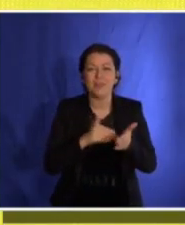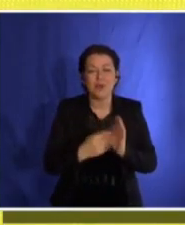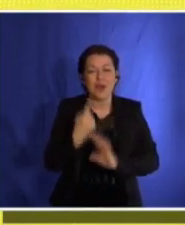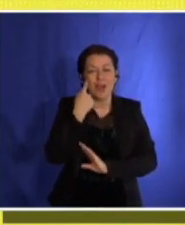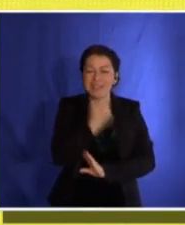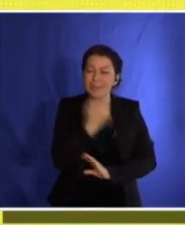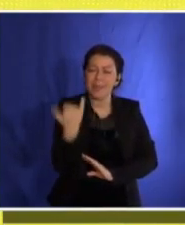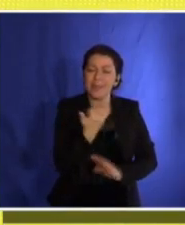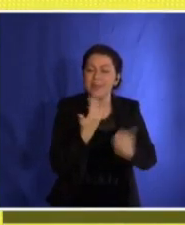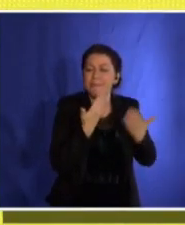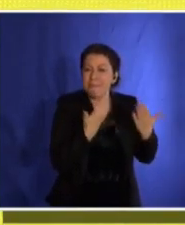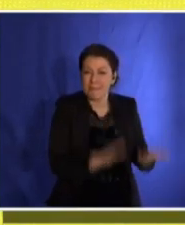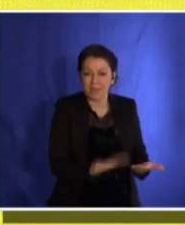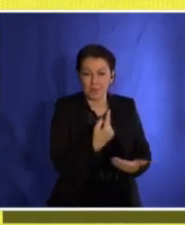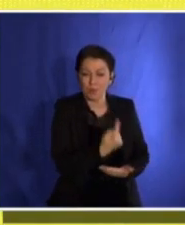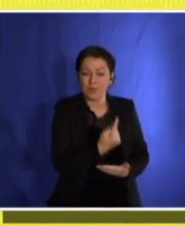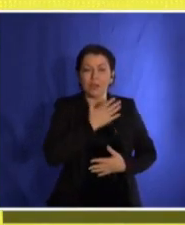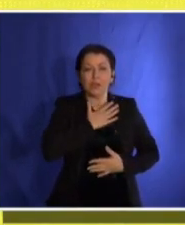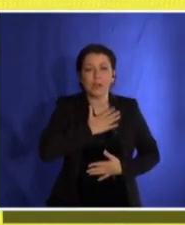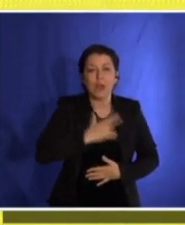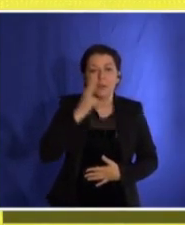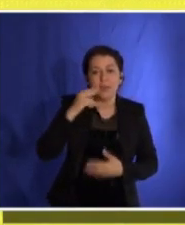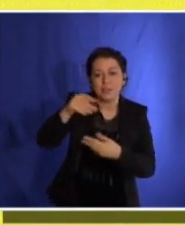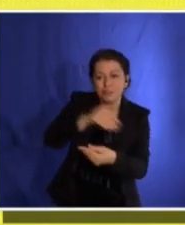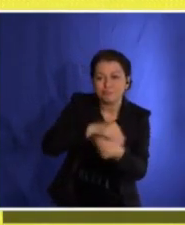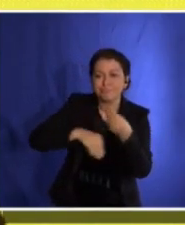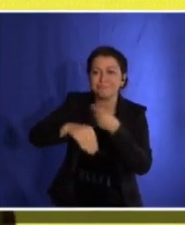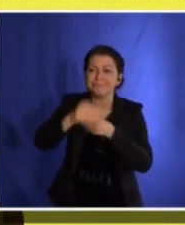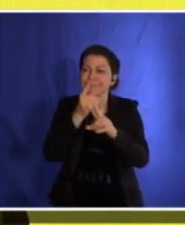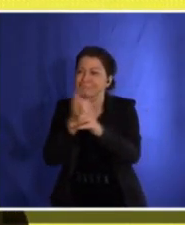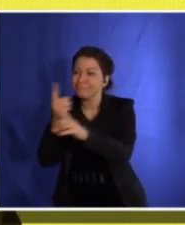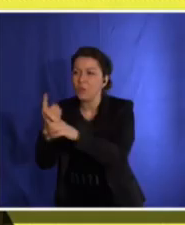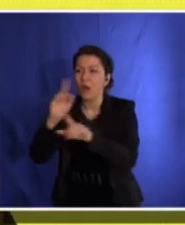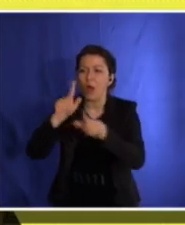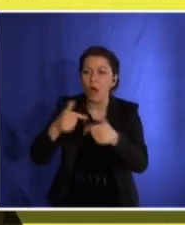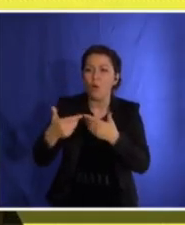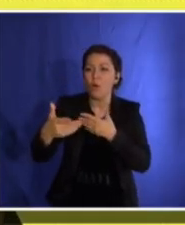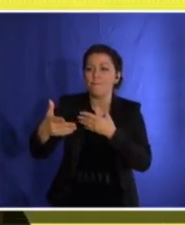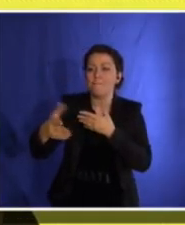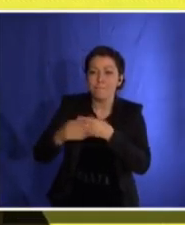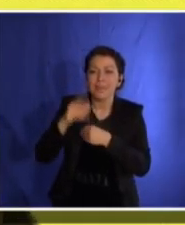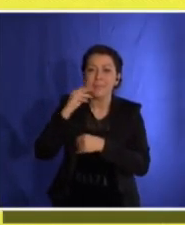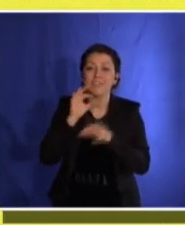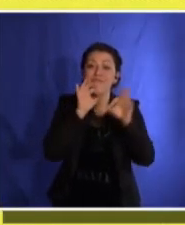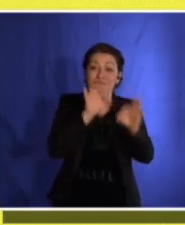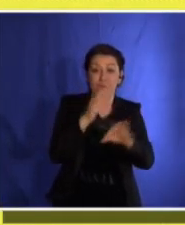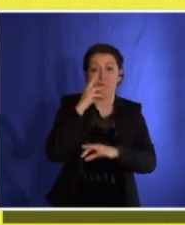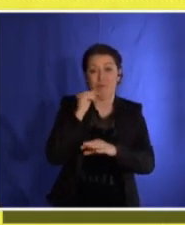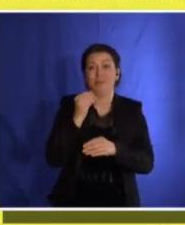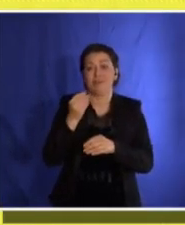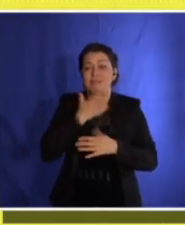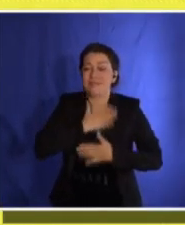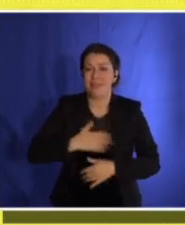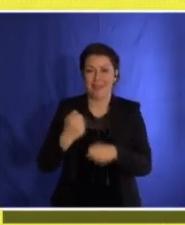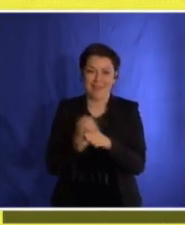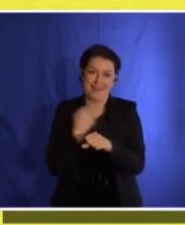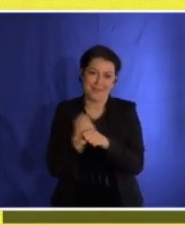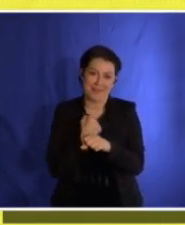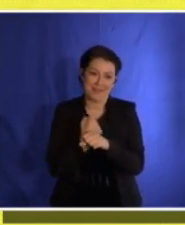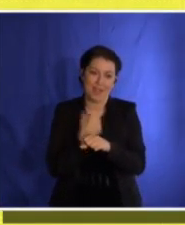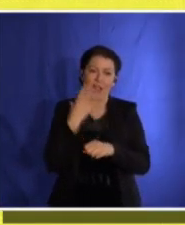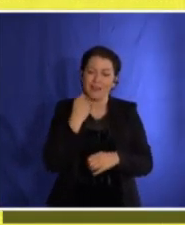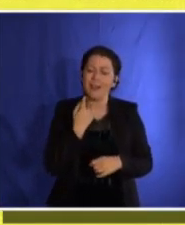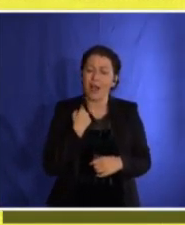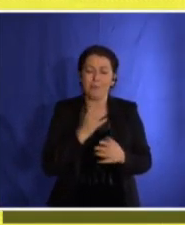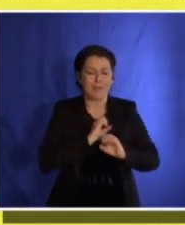gehabt, sie geht gerne mit Menschen um, sie arbeitet gerne mit Menschen gemeinsam, auch für Menschen. Und das spürt man, glaube ich, bei all ihrem